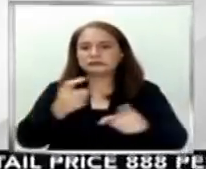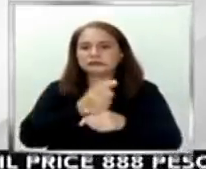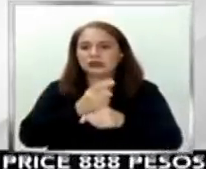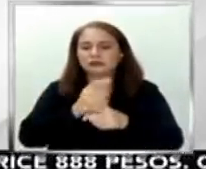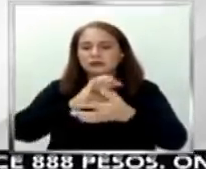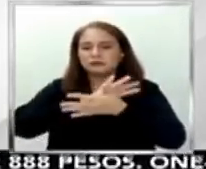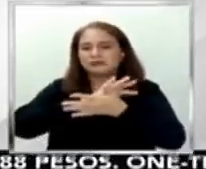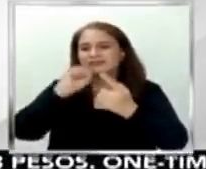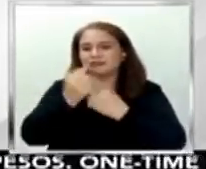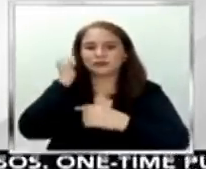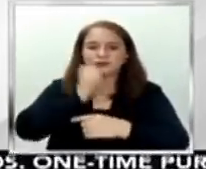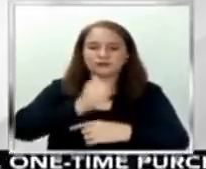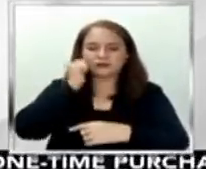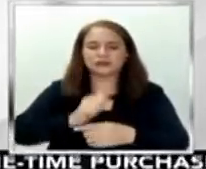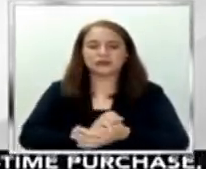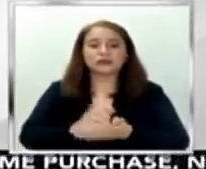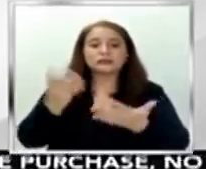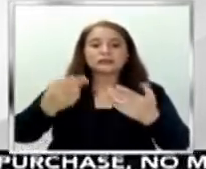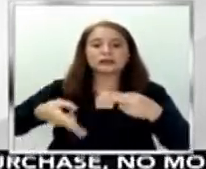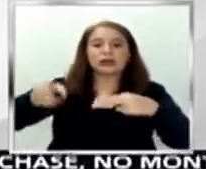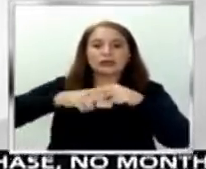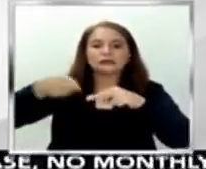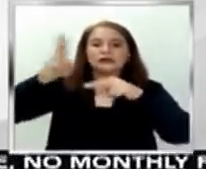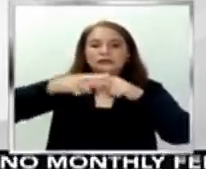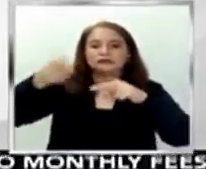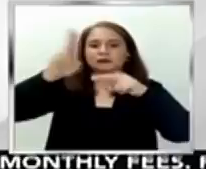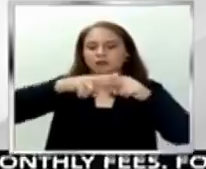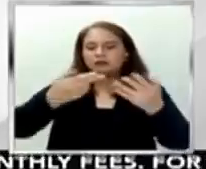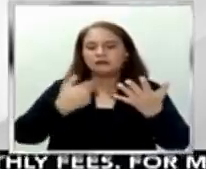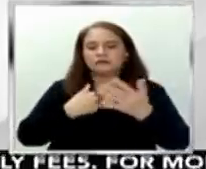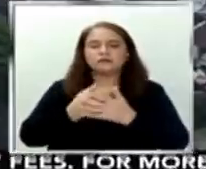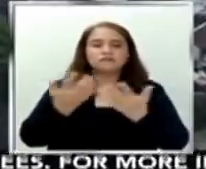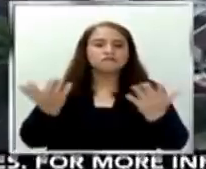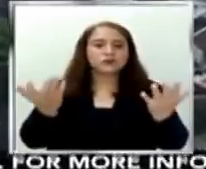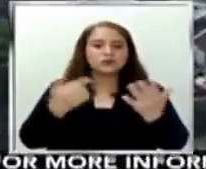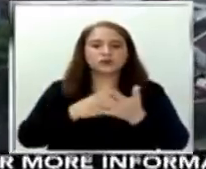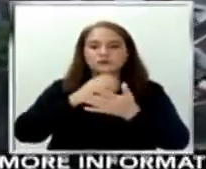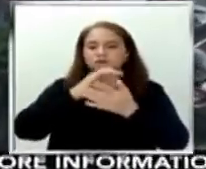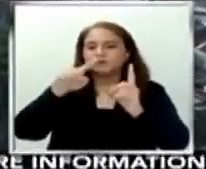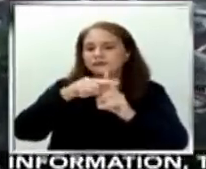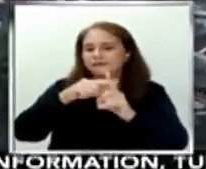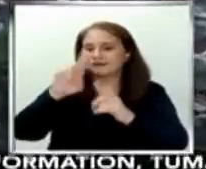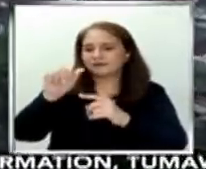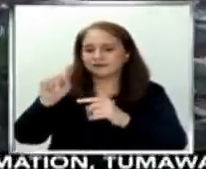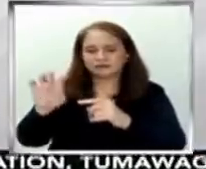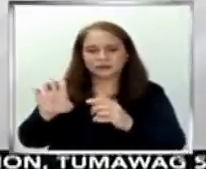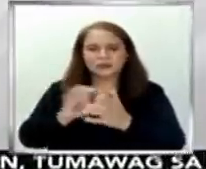day-to-day na nag-increase na pala yung reproduction number natin, yung ating positivity rate. Pero sabi ng